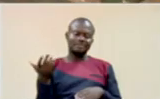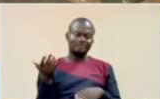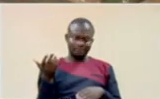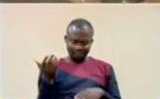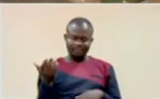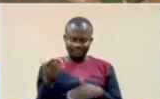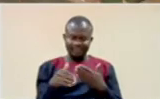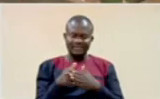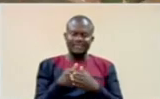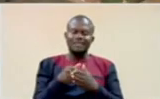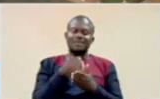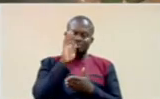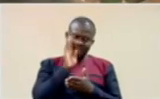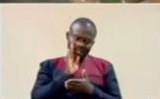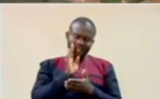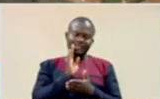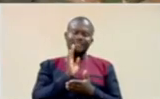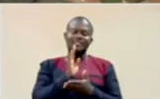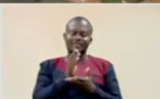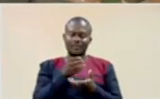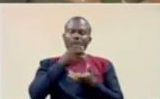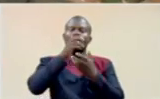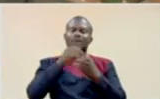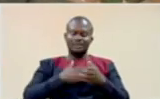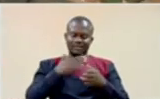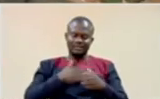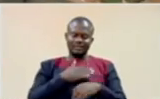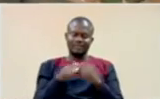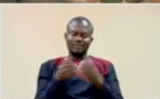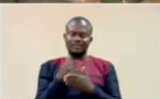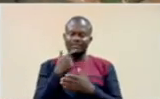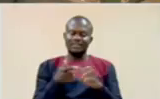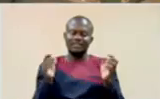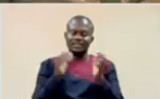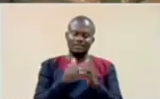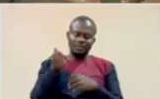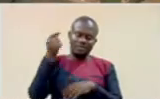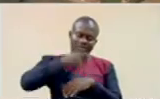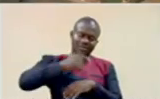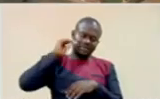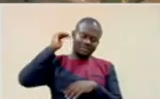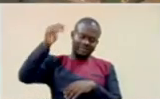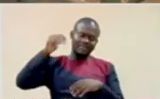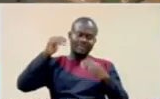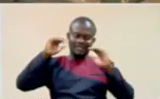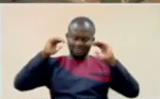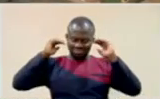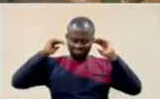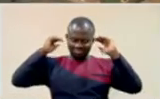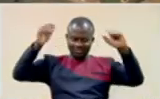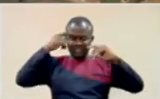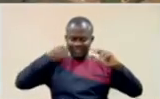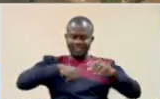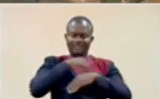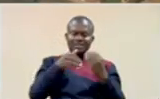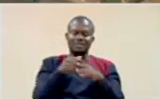babaga barenze inzoga ibigage bakanywa bakishima kandi wari wo munsi mukuru ukomeye cyane kuri twebwe